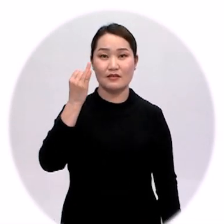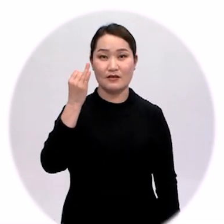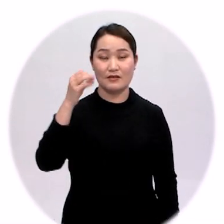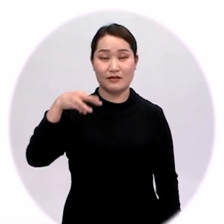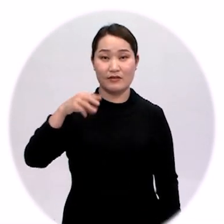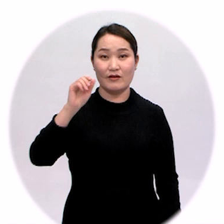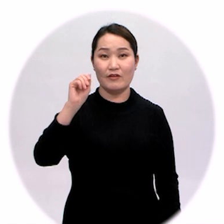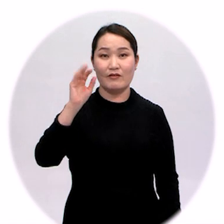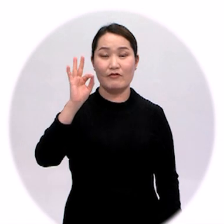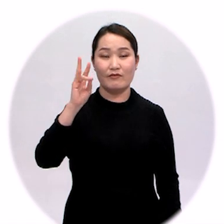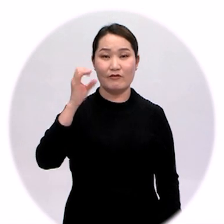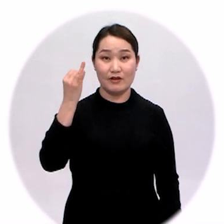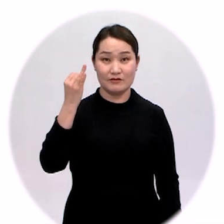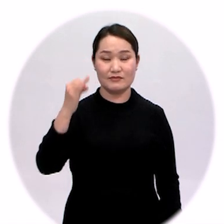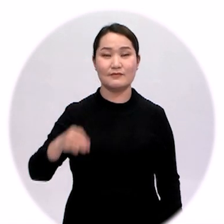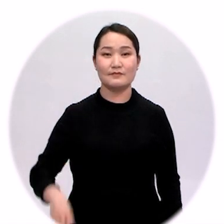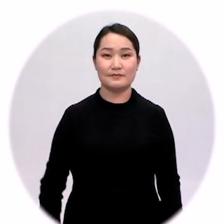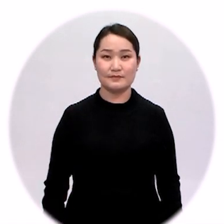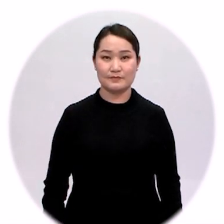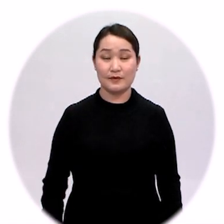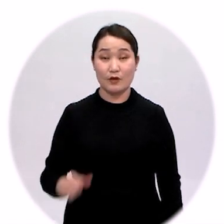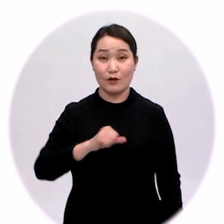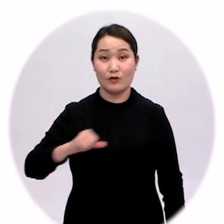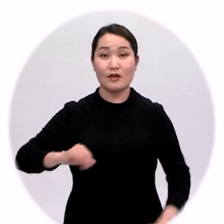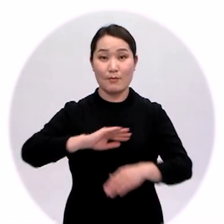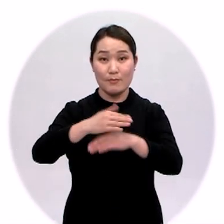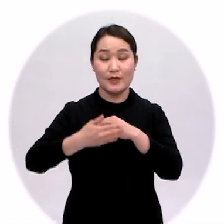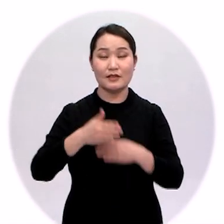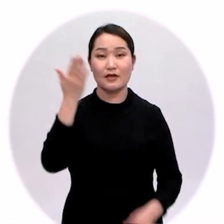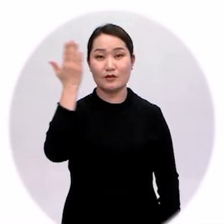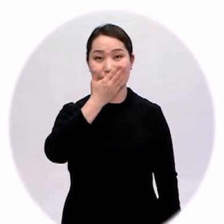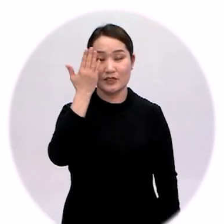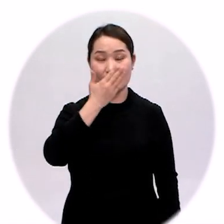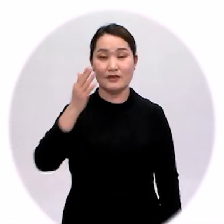гэж нэрлэдэг. Би даагад уншаараа хүүхдүүдээ.